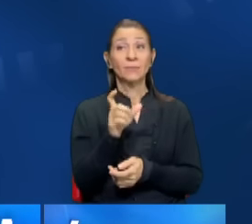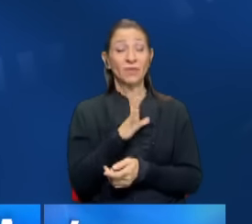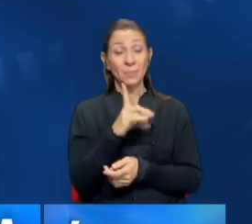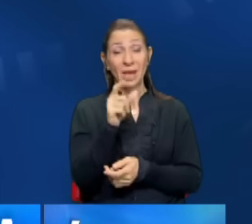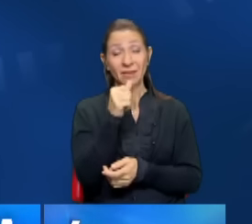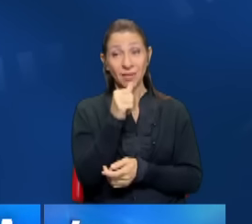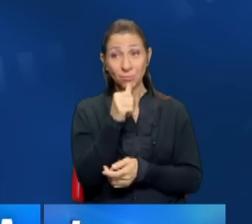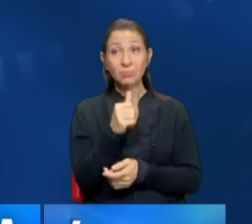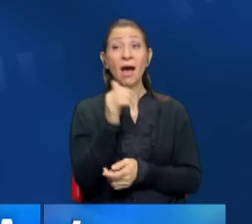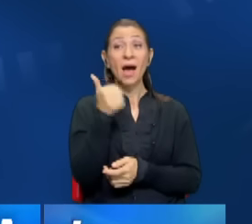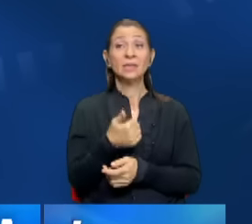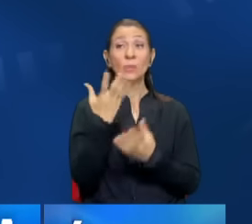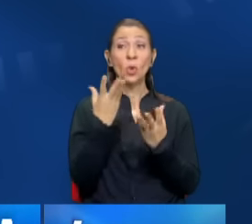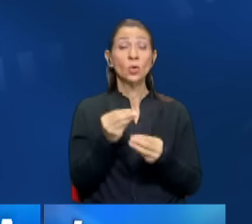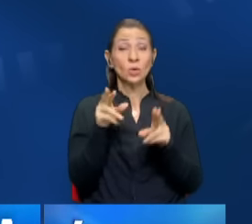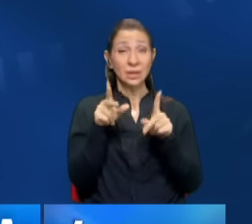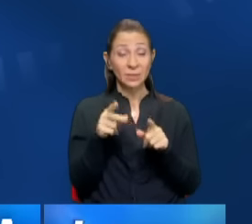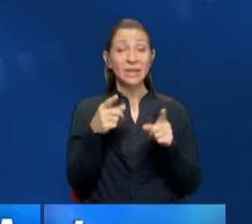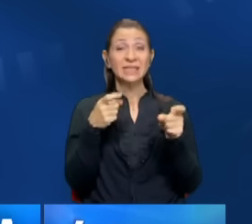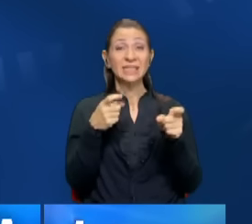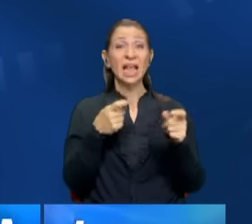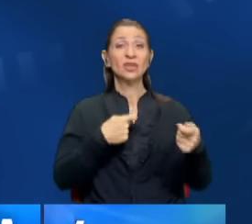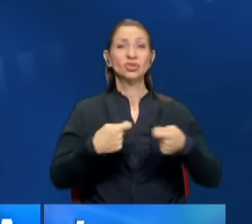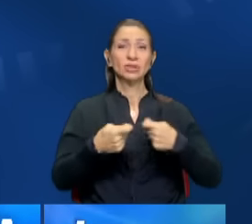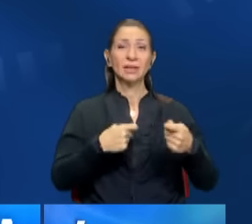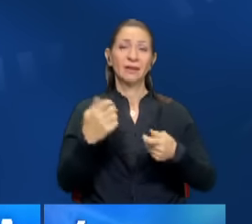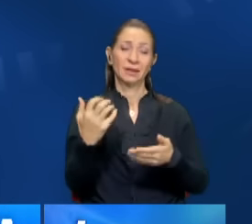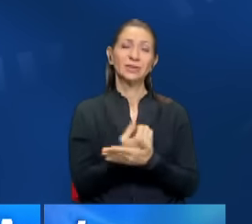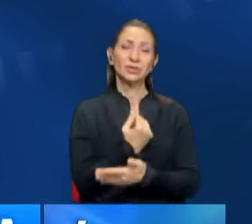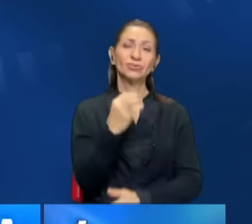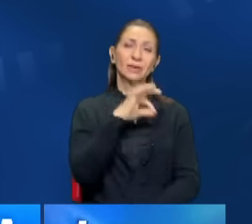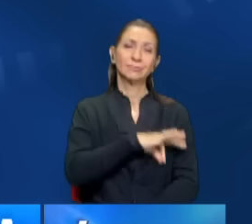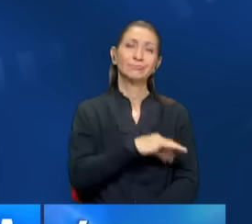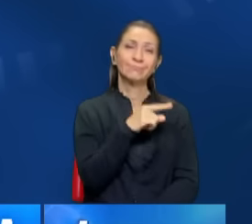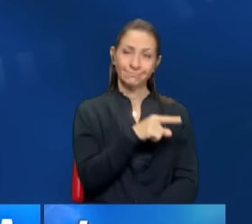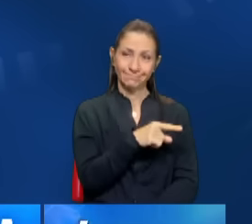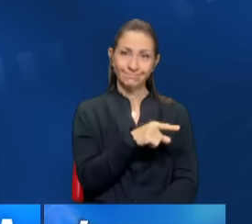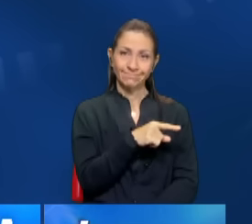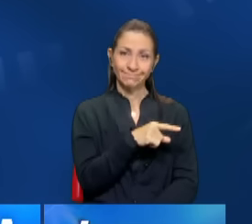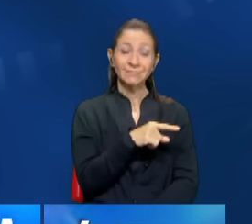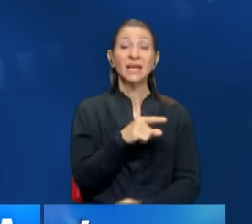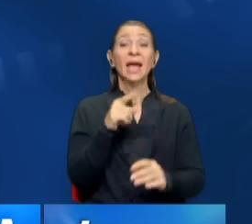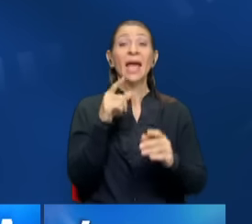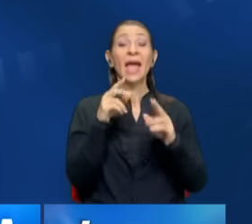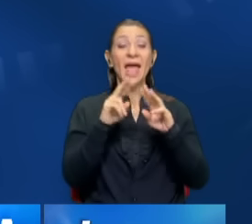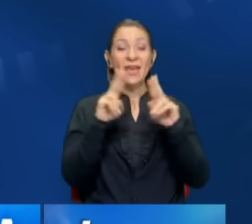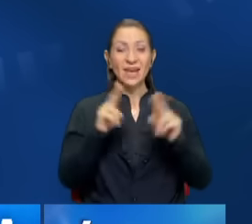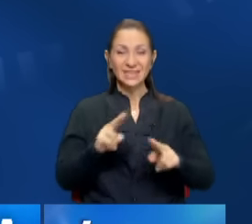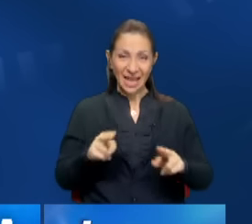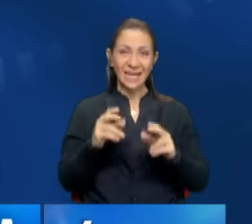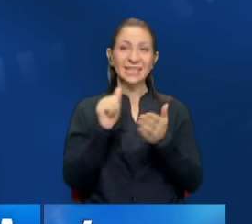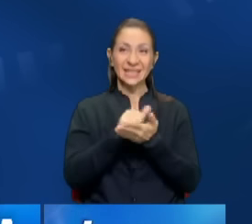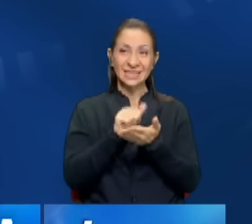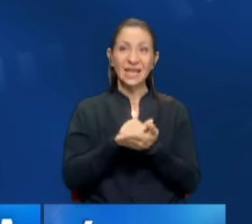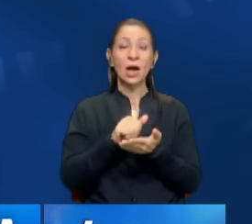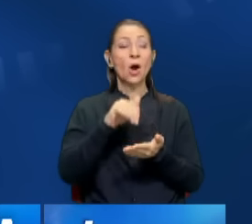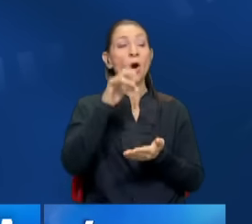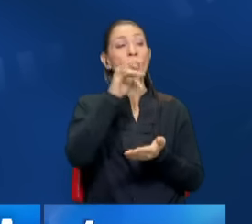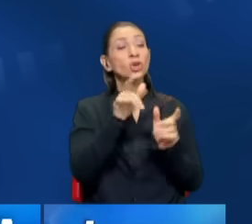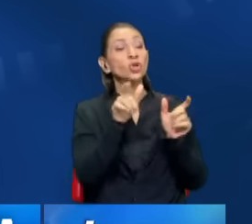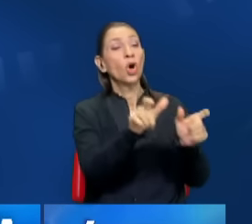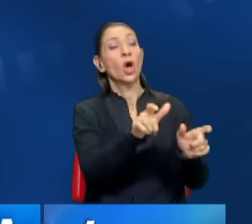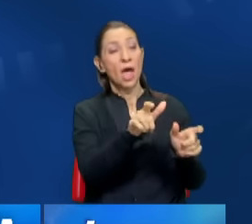veriyor. Her zaman olduğu gibi silah şirketleri diyor. Sefer Selvi Evrensel Gazetesi'nden işte Orta Doğu'ya yağan